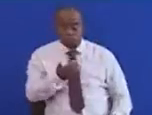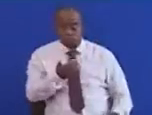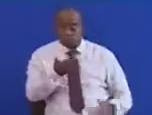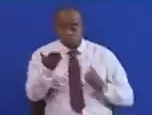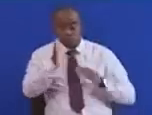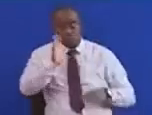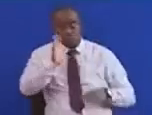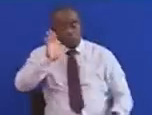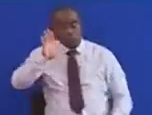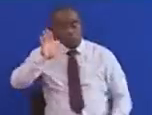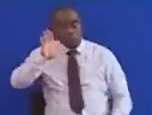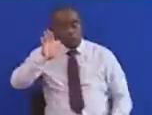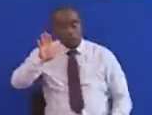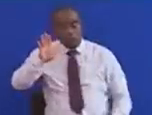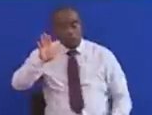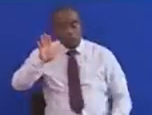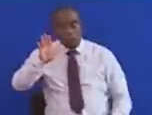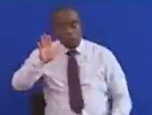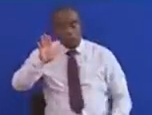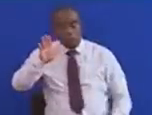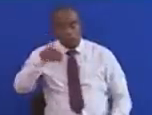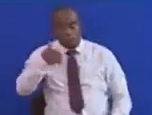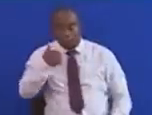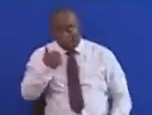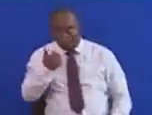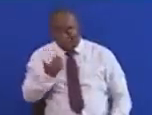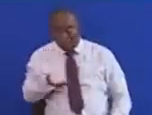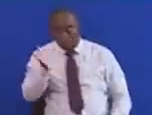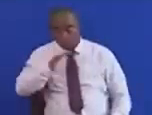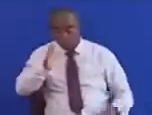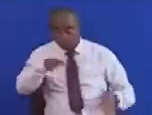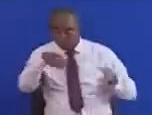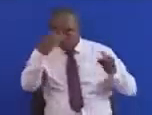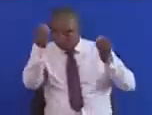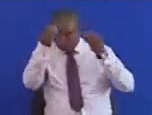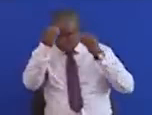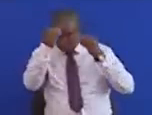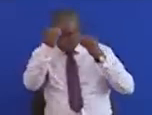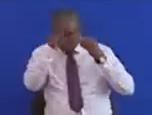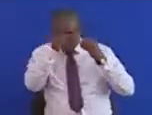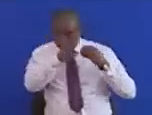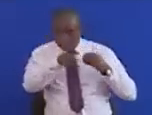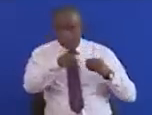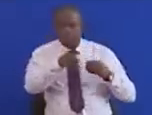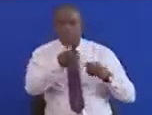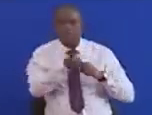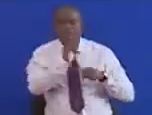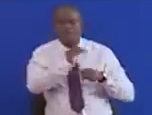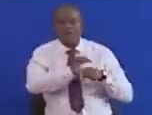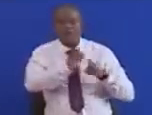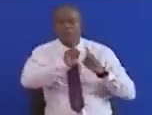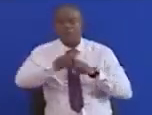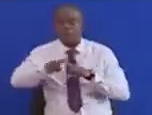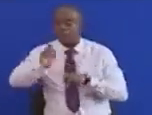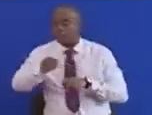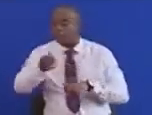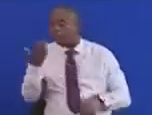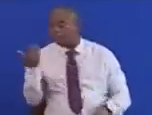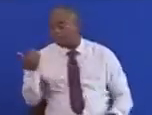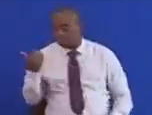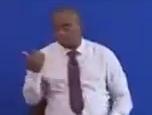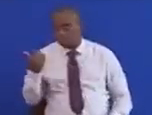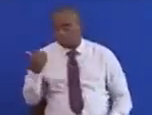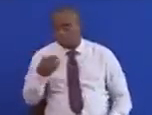yao ama wameshahitimu mafunzo ya kada hizo mbalimbali miaka ya nyuma, na